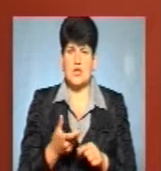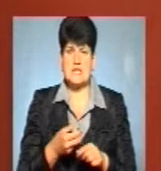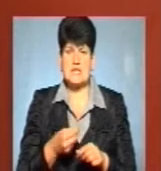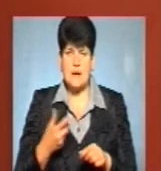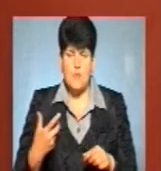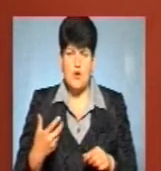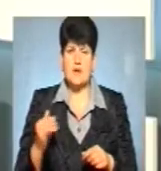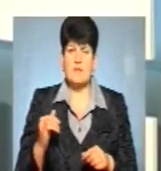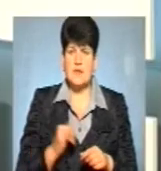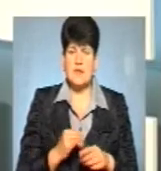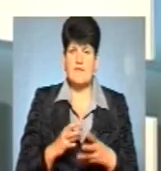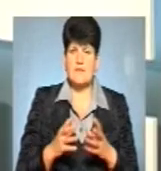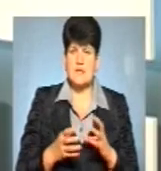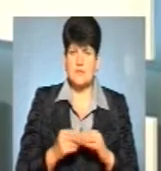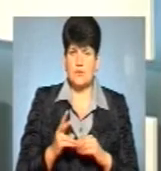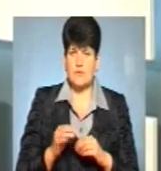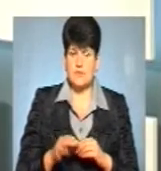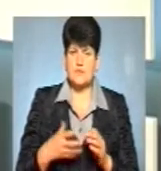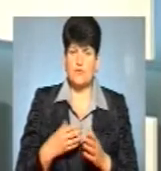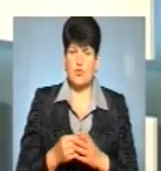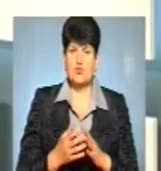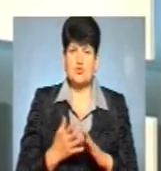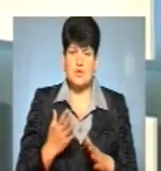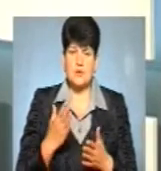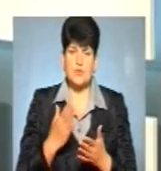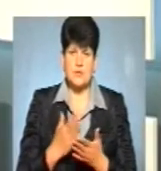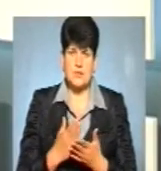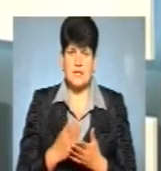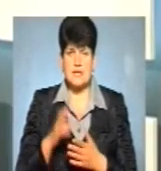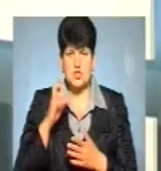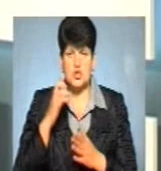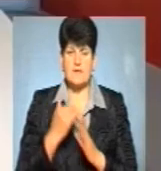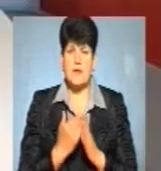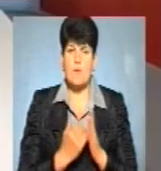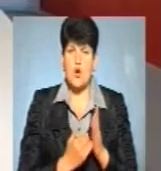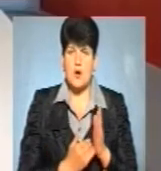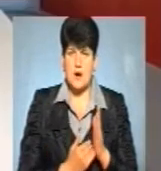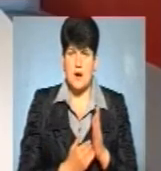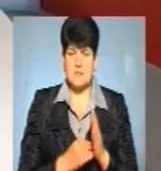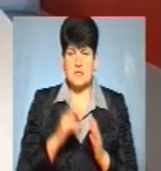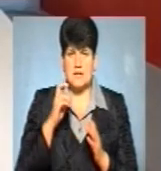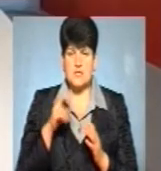також лабораторних висновків. В свою чергу, є державна програма